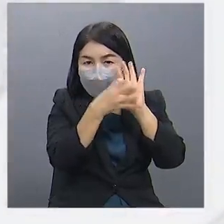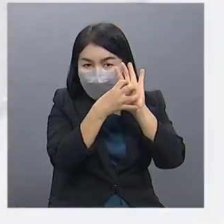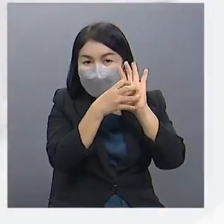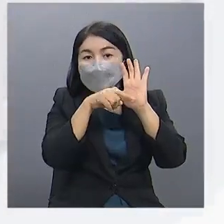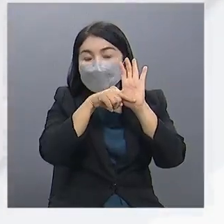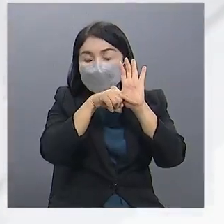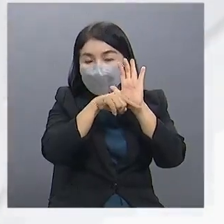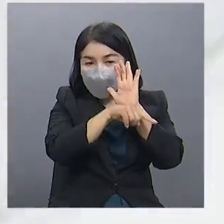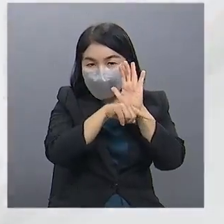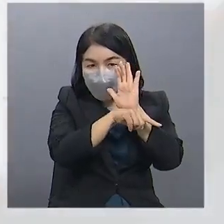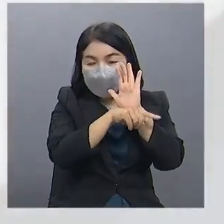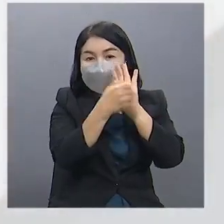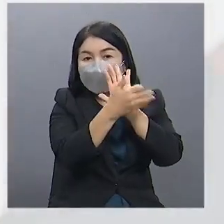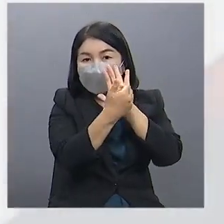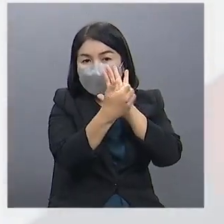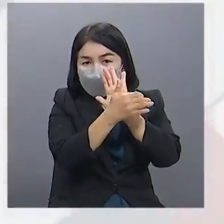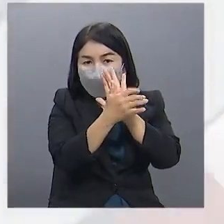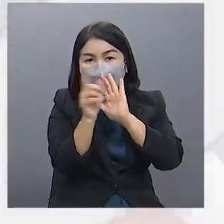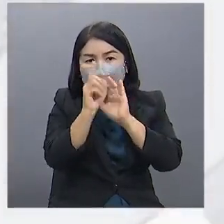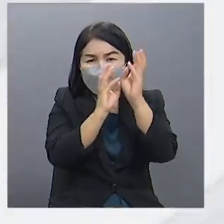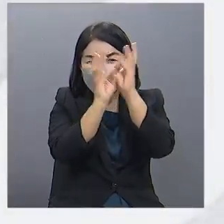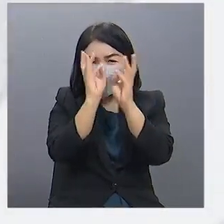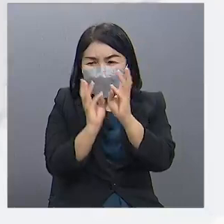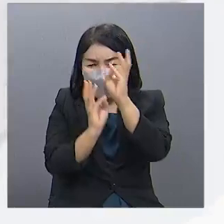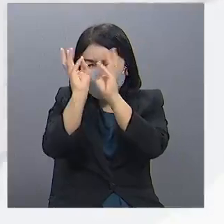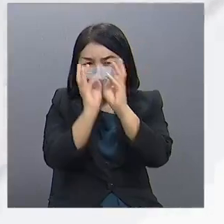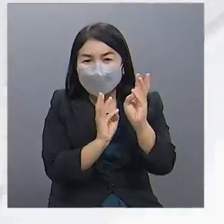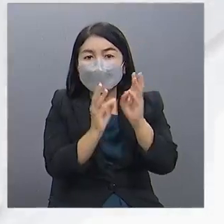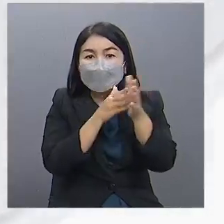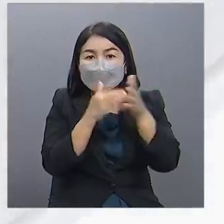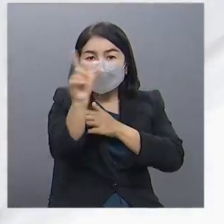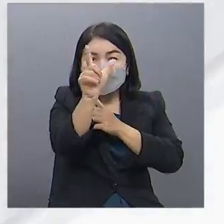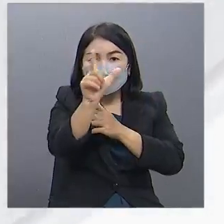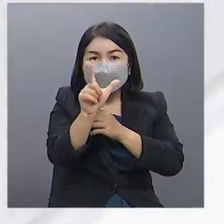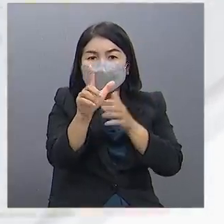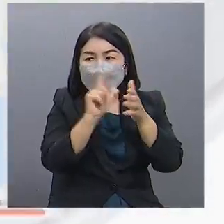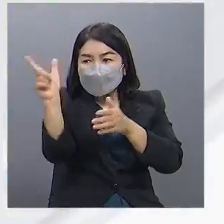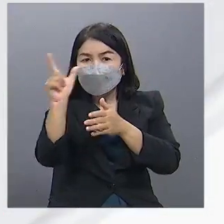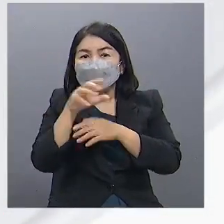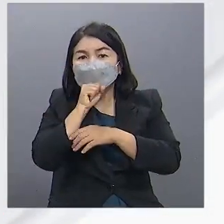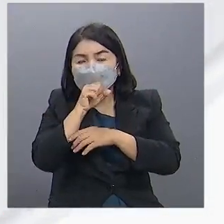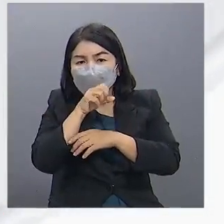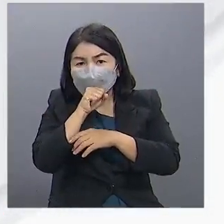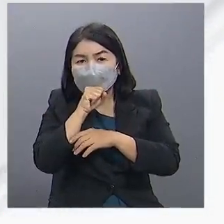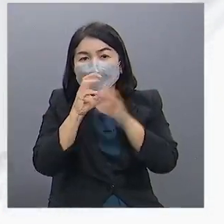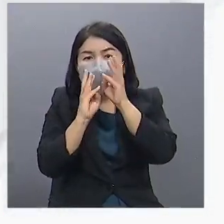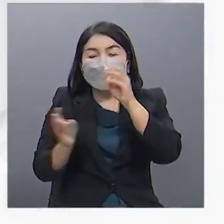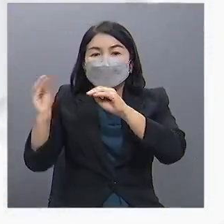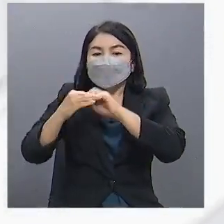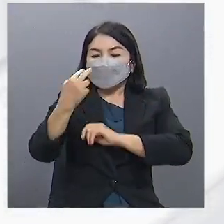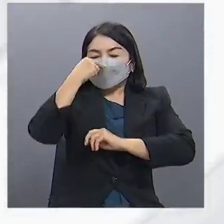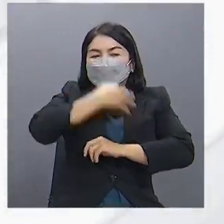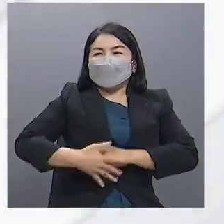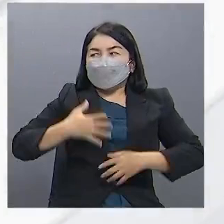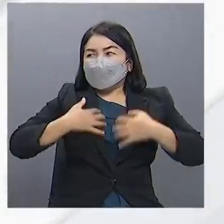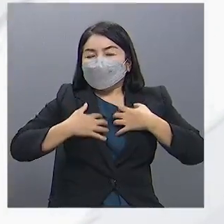เนี่ยการสะสมของฝุ่นละอองอยู่ในระดับสีเหลืองก็คือปานกลางถึงระดับสีส้มที่เริ่มมีผลกระทบต่อสุขภาพนะคะเ